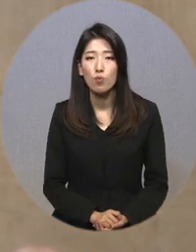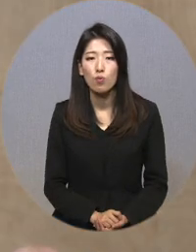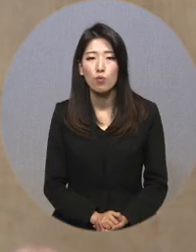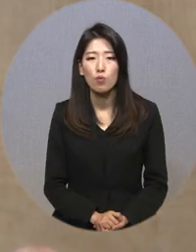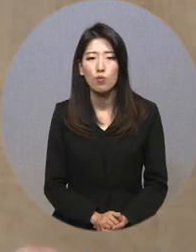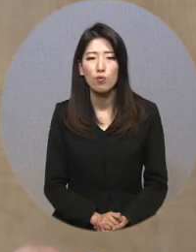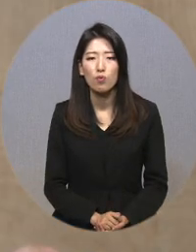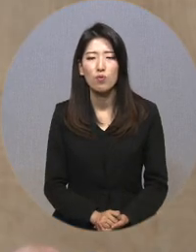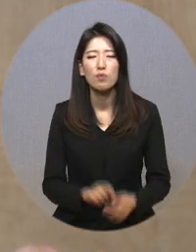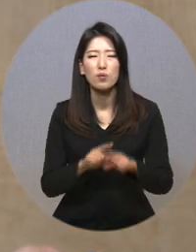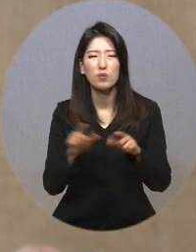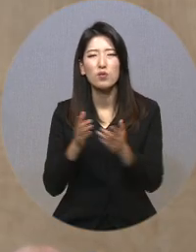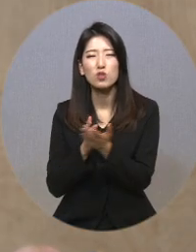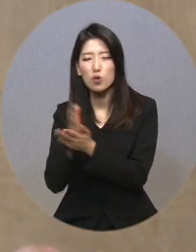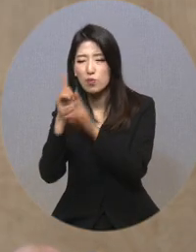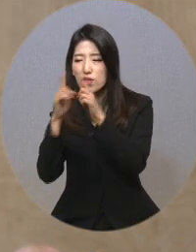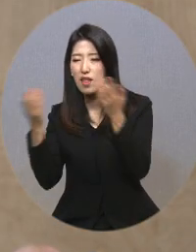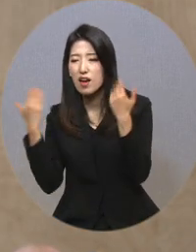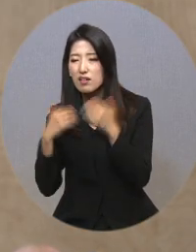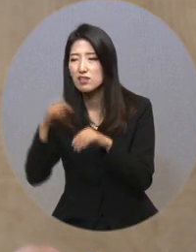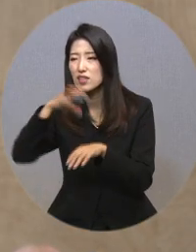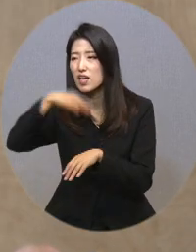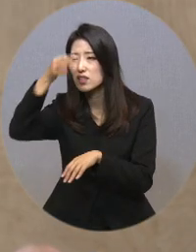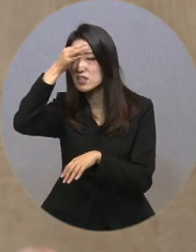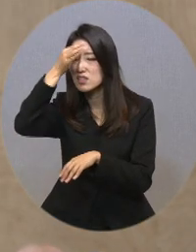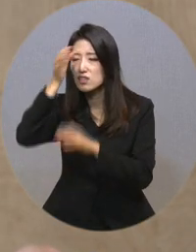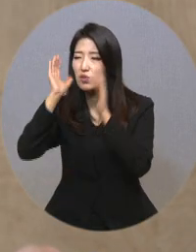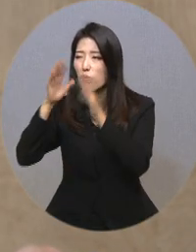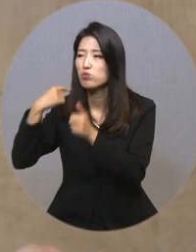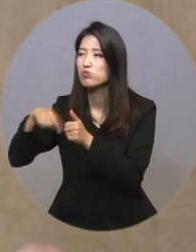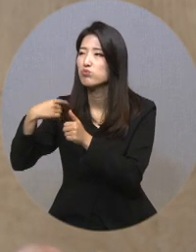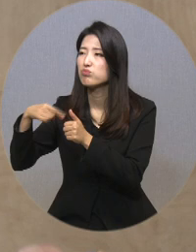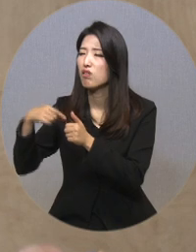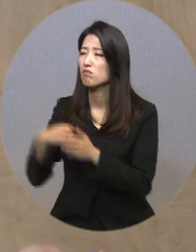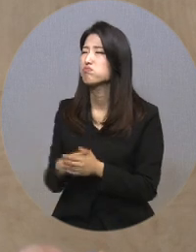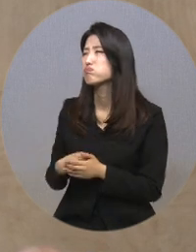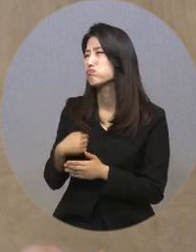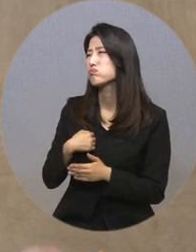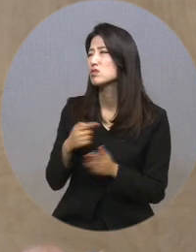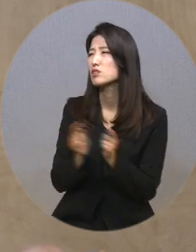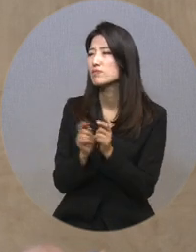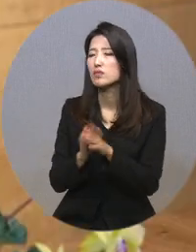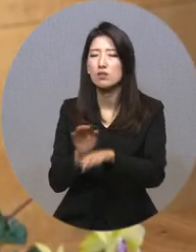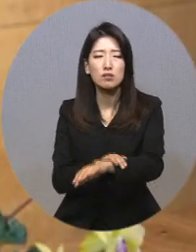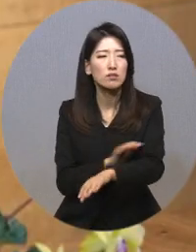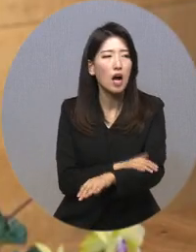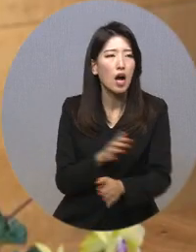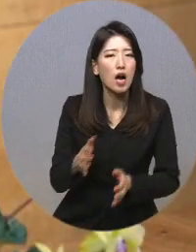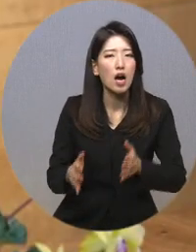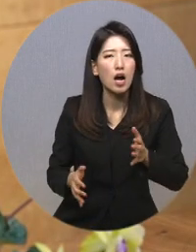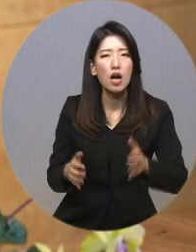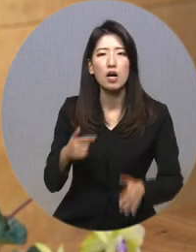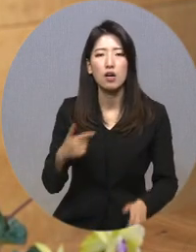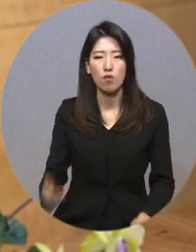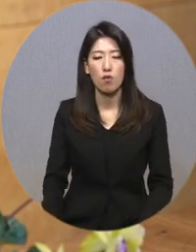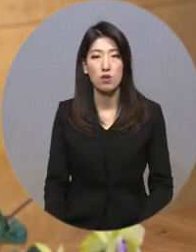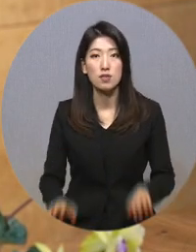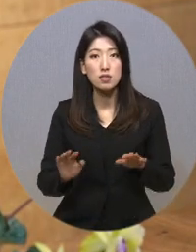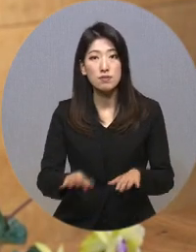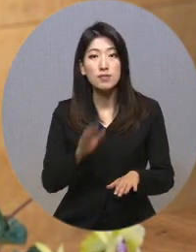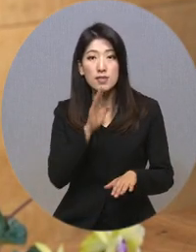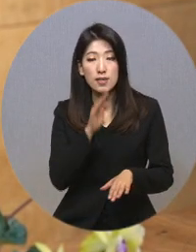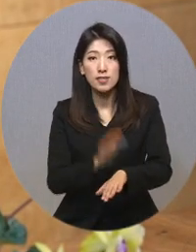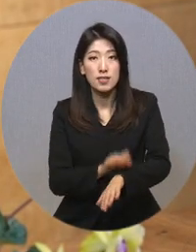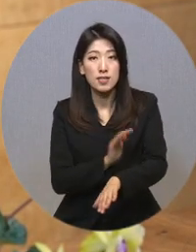지금까지는 뭐 전문대학 하면 단순 기능 중심으로 가르치다 보니까 애들 만족도도 떨어지고 네. 지금은 우리는 이제 고숙련이거든요.